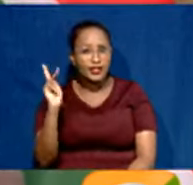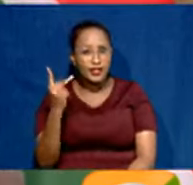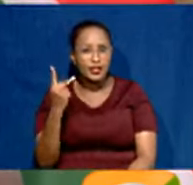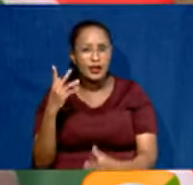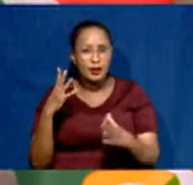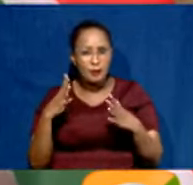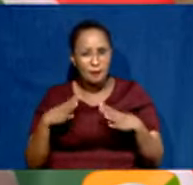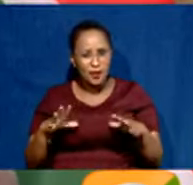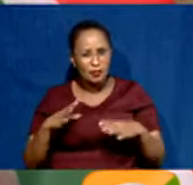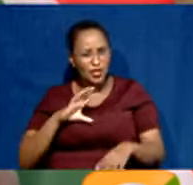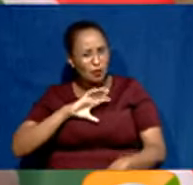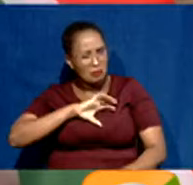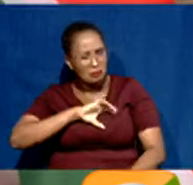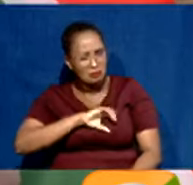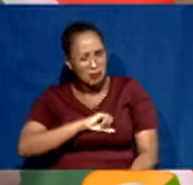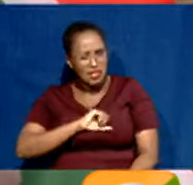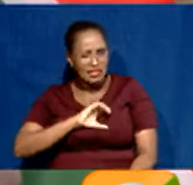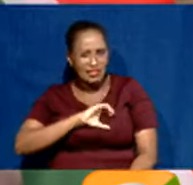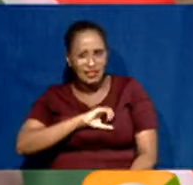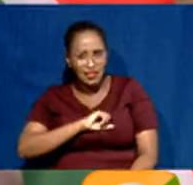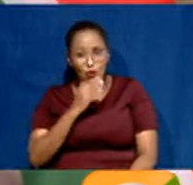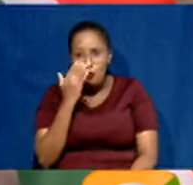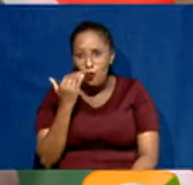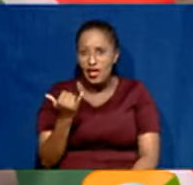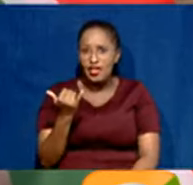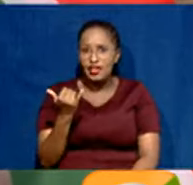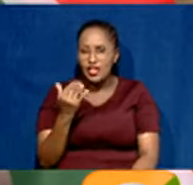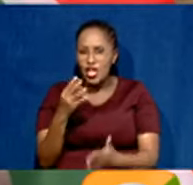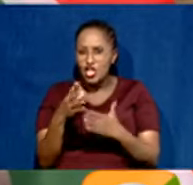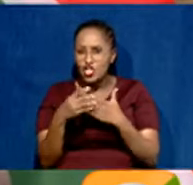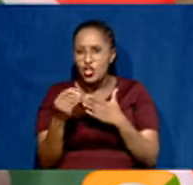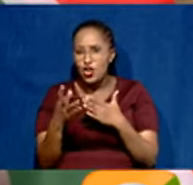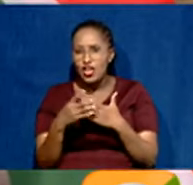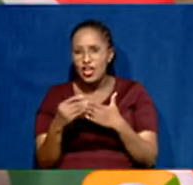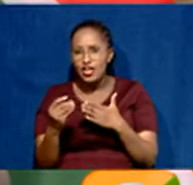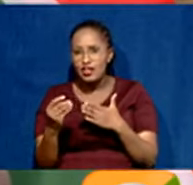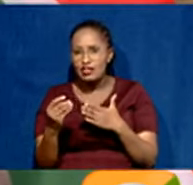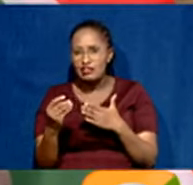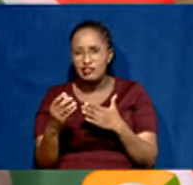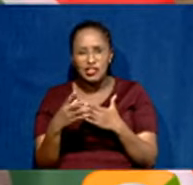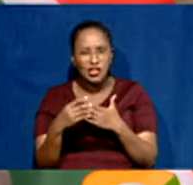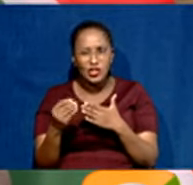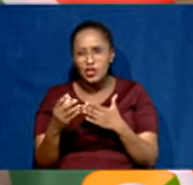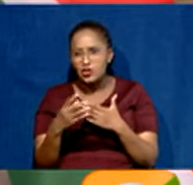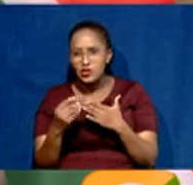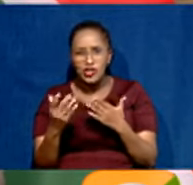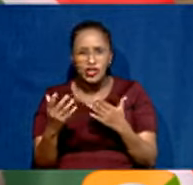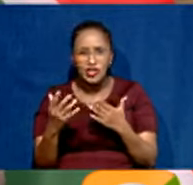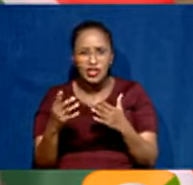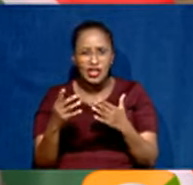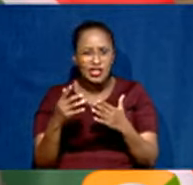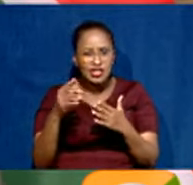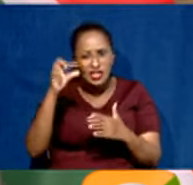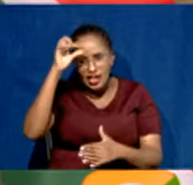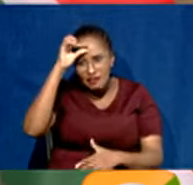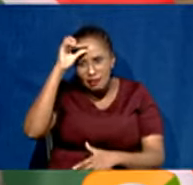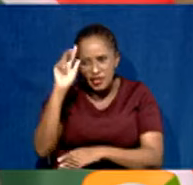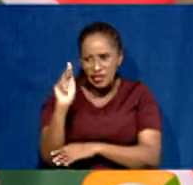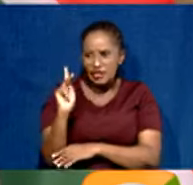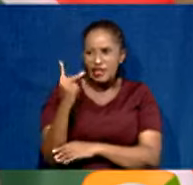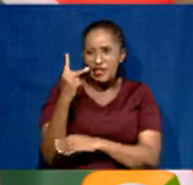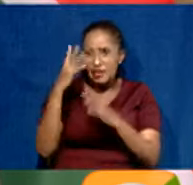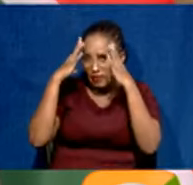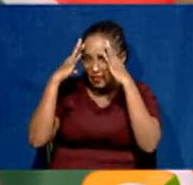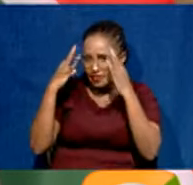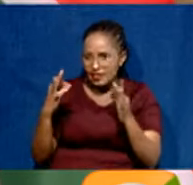Wakenya watazubiri kwa sababu dola sio serikali ya Kenya